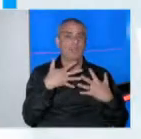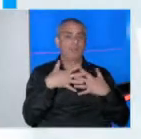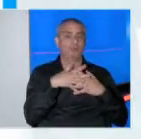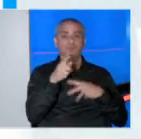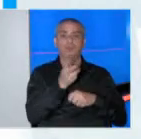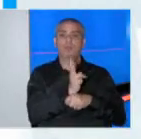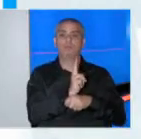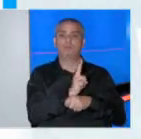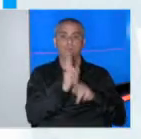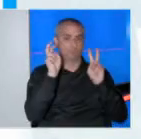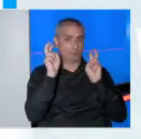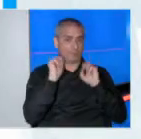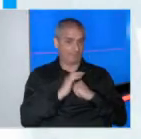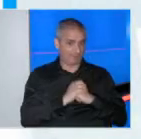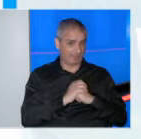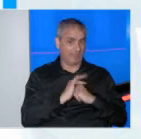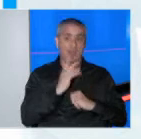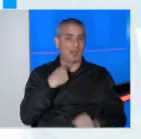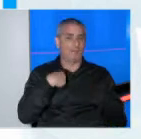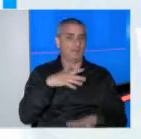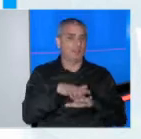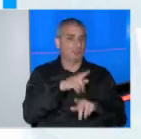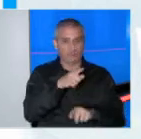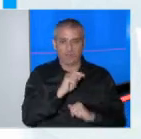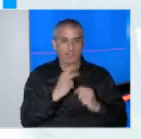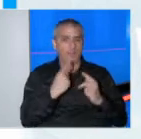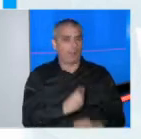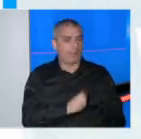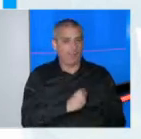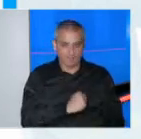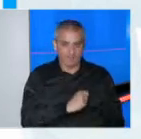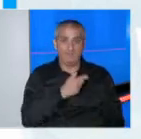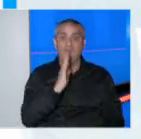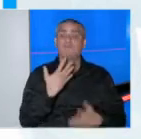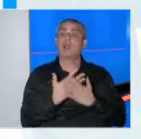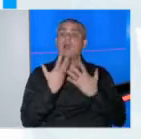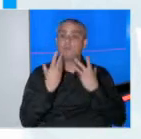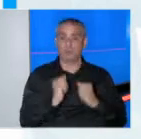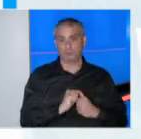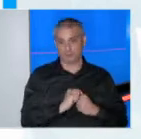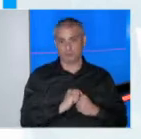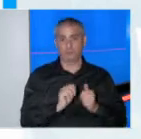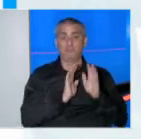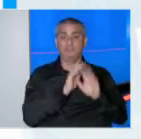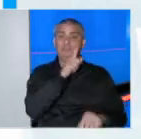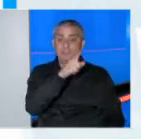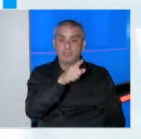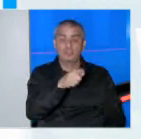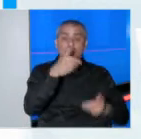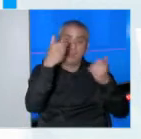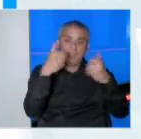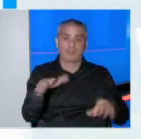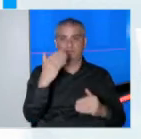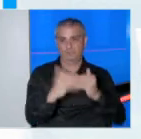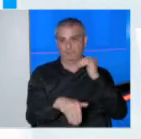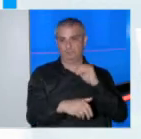שלך, במרכאות, מזויפת? למה אני חשה כלפיך בעיקר רחמים וגם חדשות טובות? השנאה